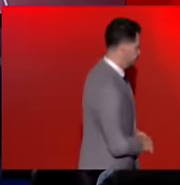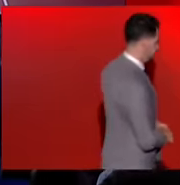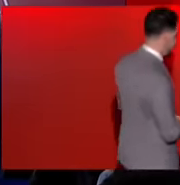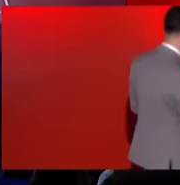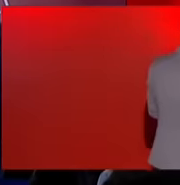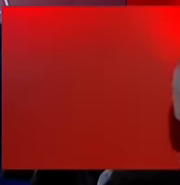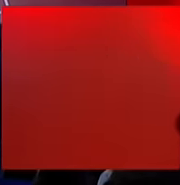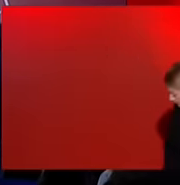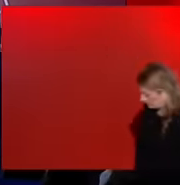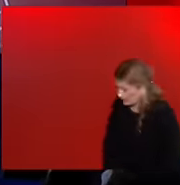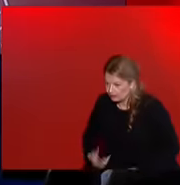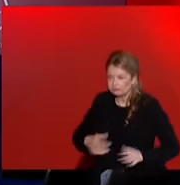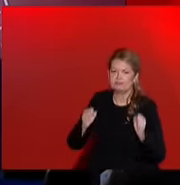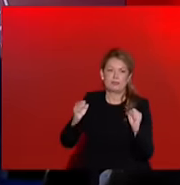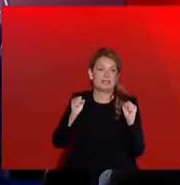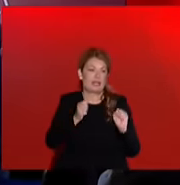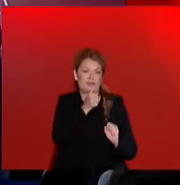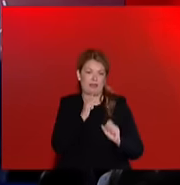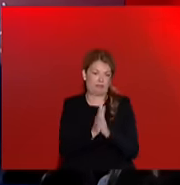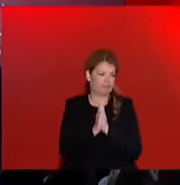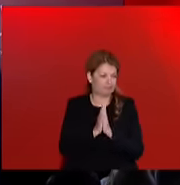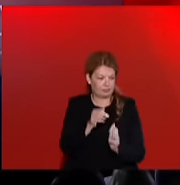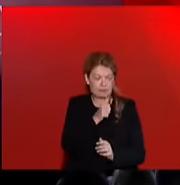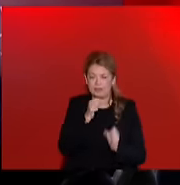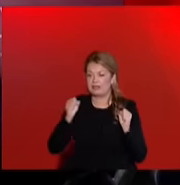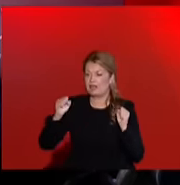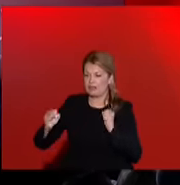ψυχραιμία ψυχραιμία θεώ